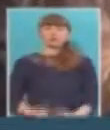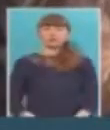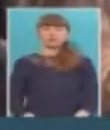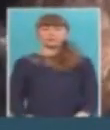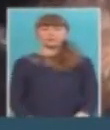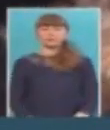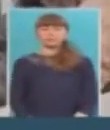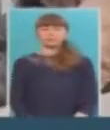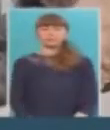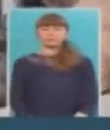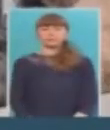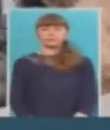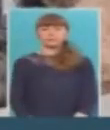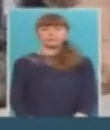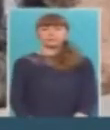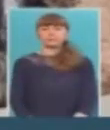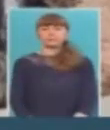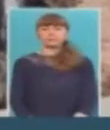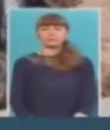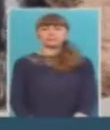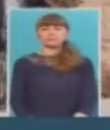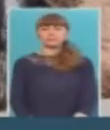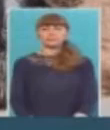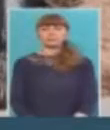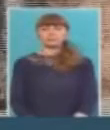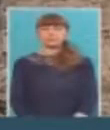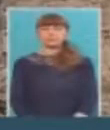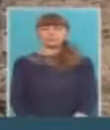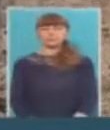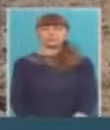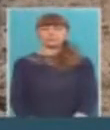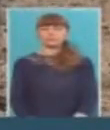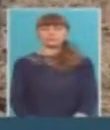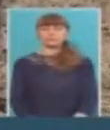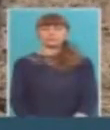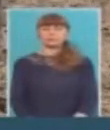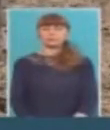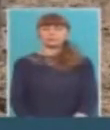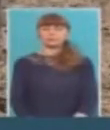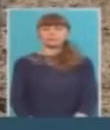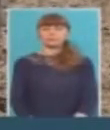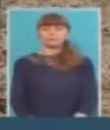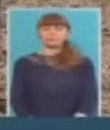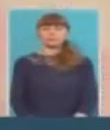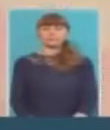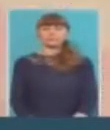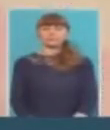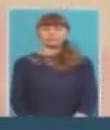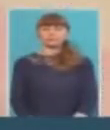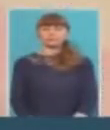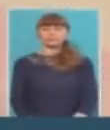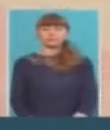мал шаруашылығын дамытуда. Кәсіпкерлердің жергілікті бюджетке қосып отырған үлесі де қомақты. Өлікөл ауданы бойынша қазіргі